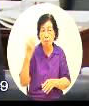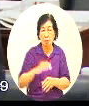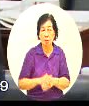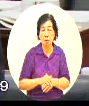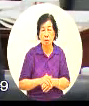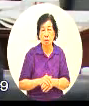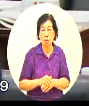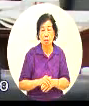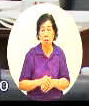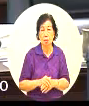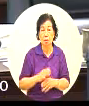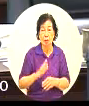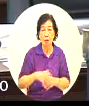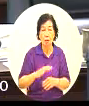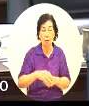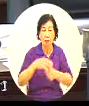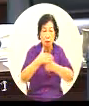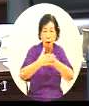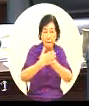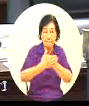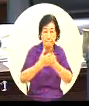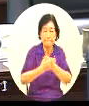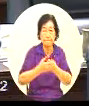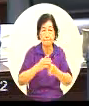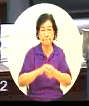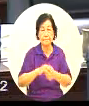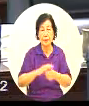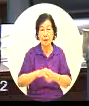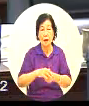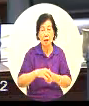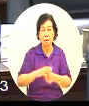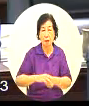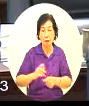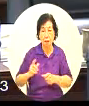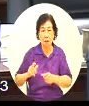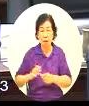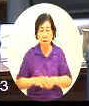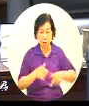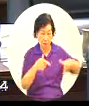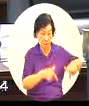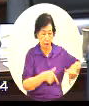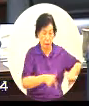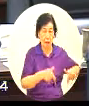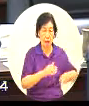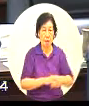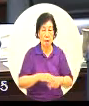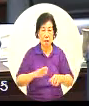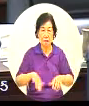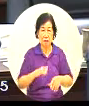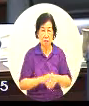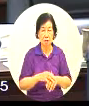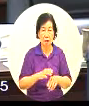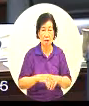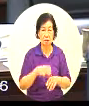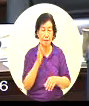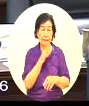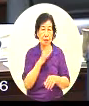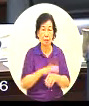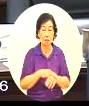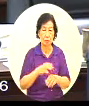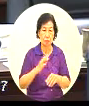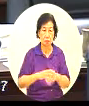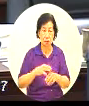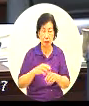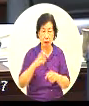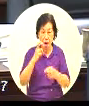啦，保武总队对面啦，以前是三亚区训练场所，已经荒废20几年了。 好，